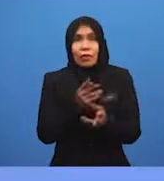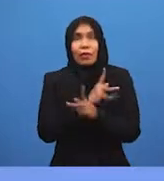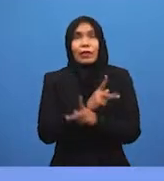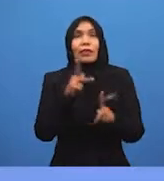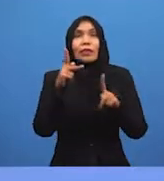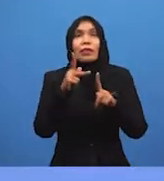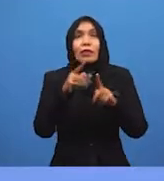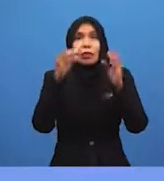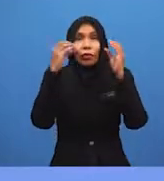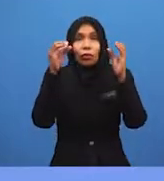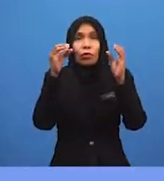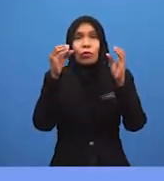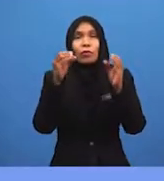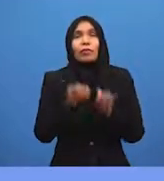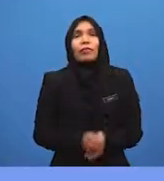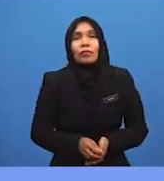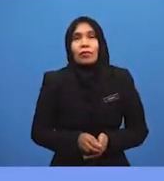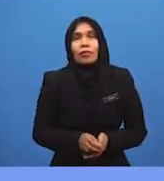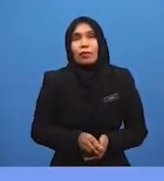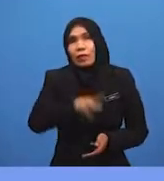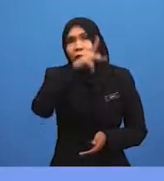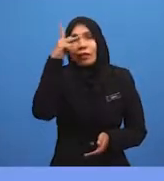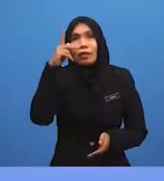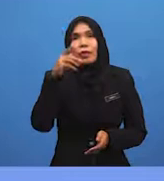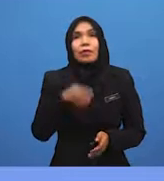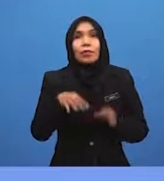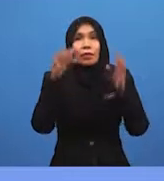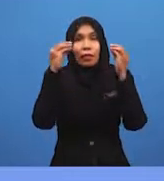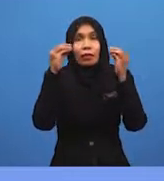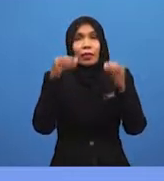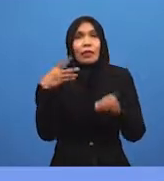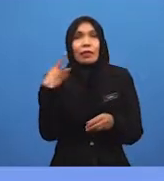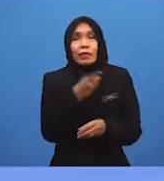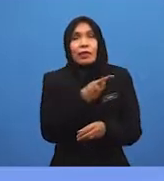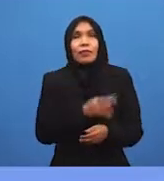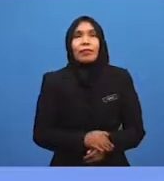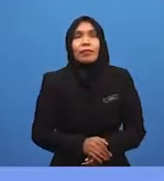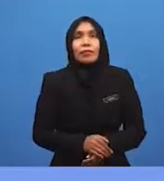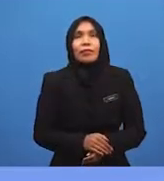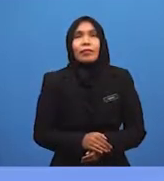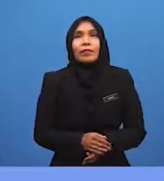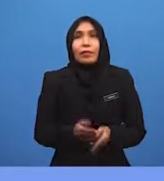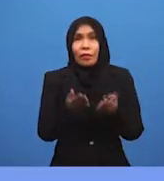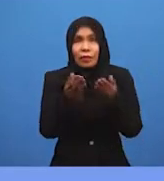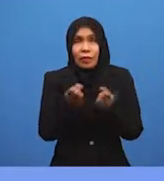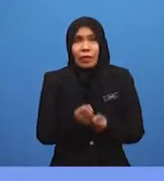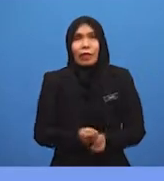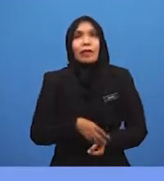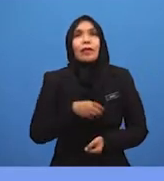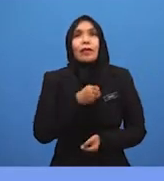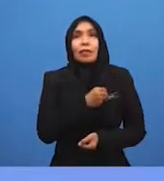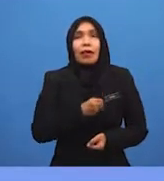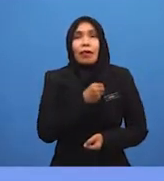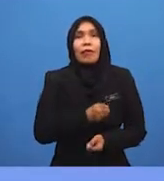mendidik kita supaya menjadi cemerlang dalam pembelajaran. Meminta maaf dengan sopan jika